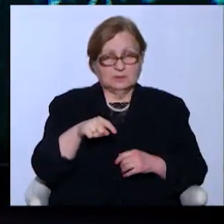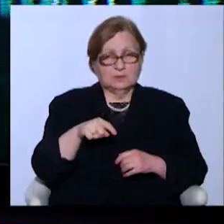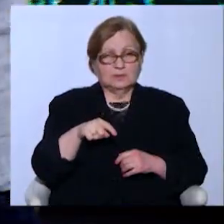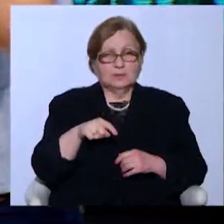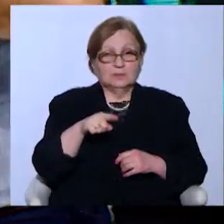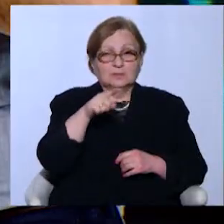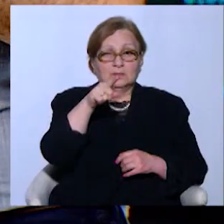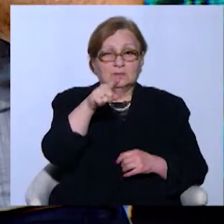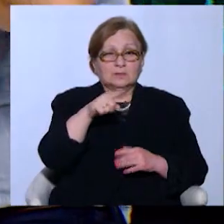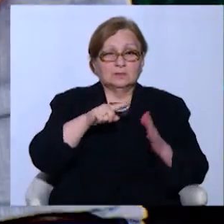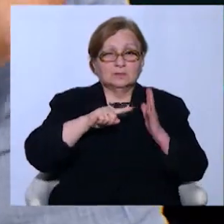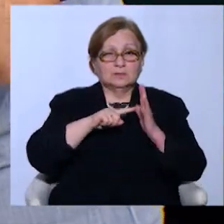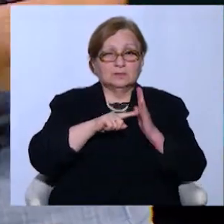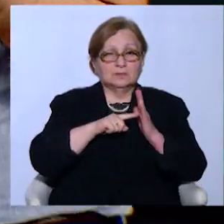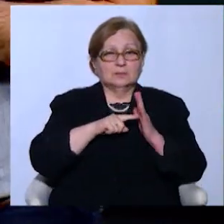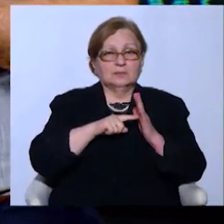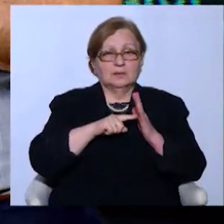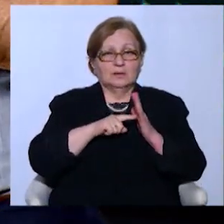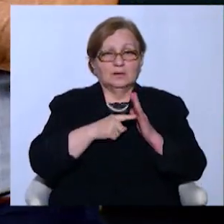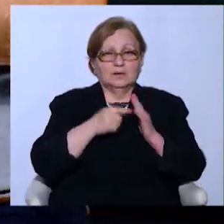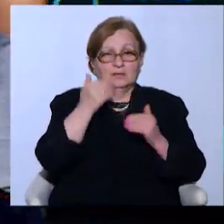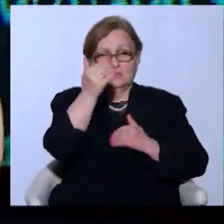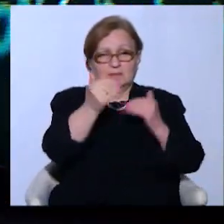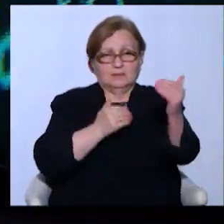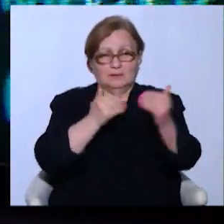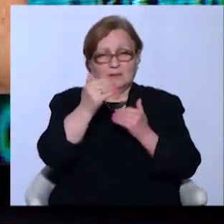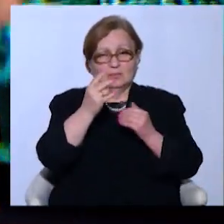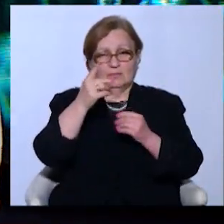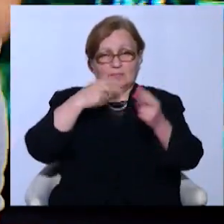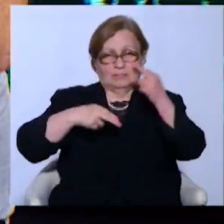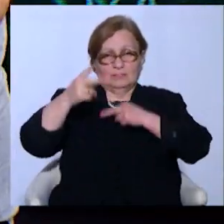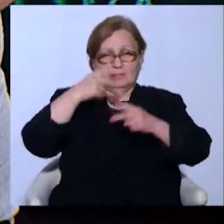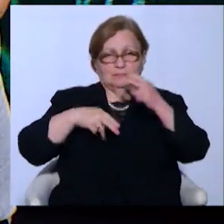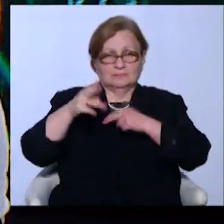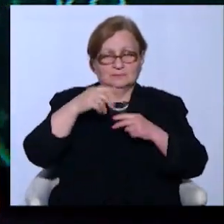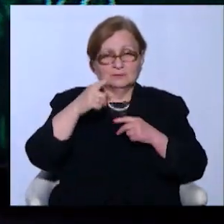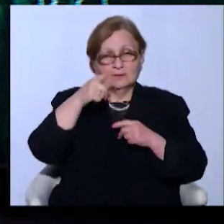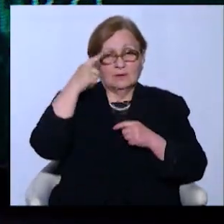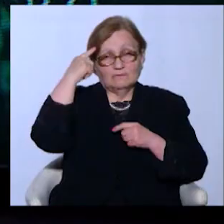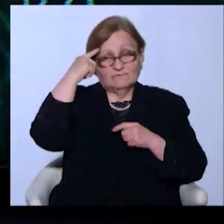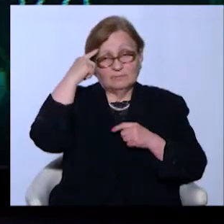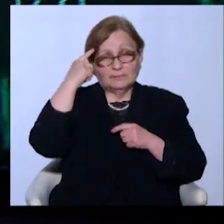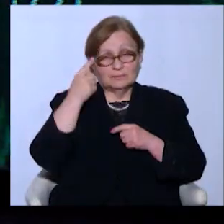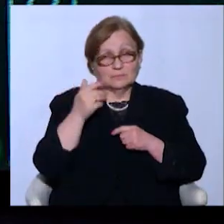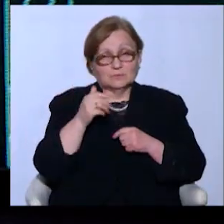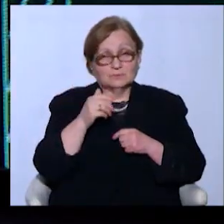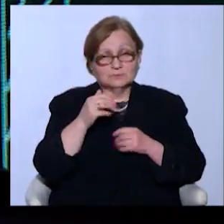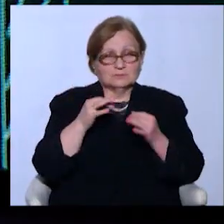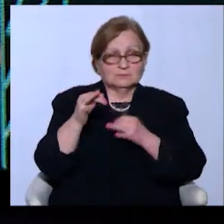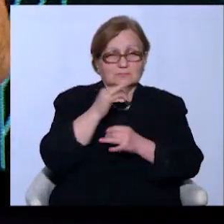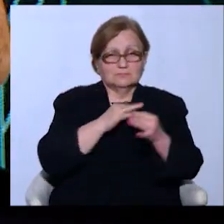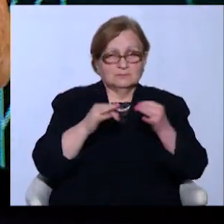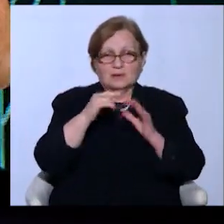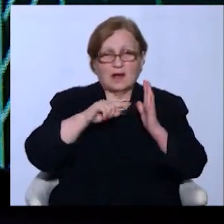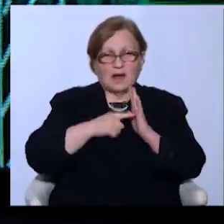ამ ნამრავლებს ეკუთვნის. უბრალოდ არეულია ერთმანეთში. ისევ ისე, ლოგიკურად ვიმსჯელოთ, არ